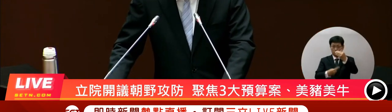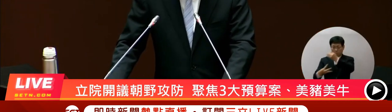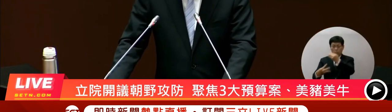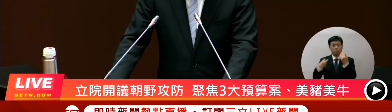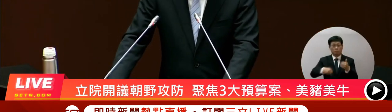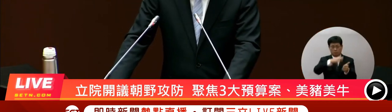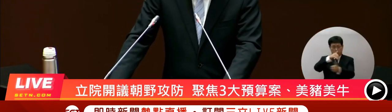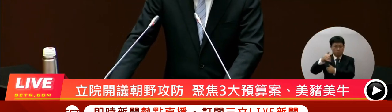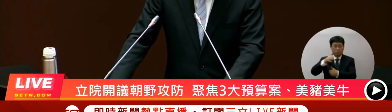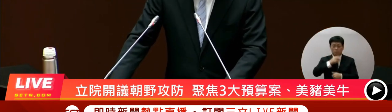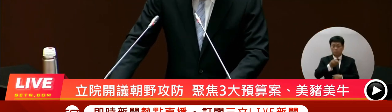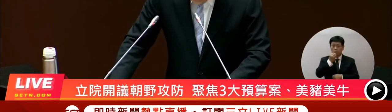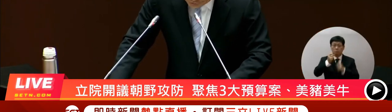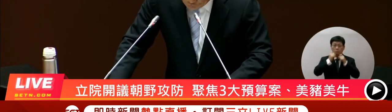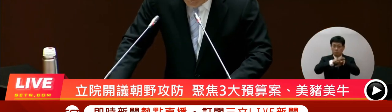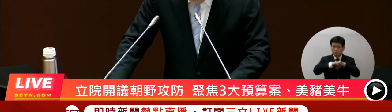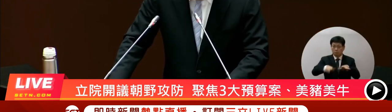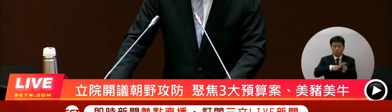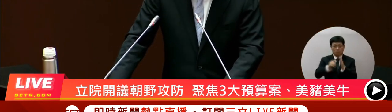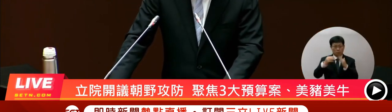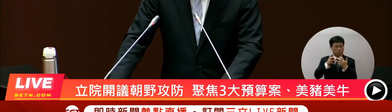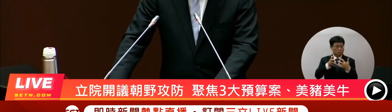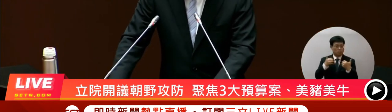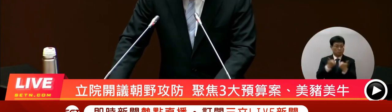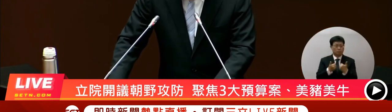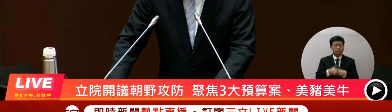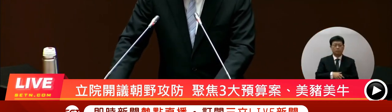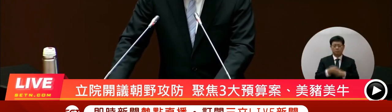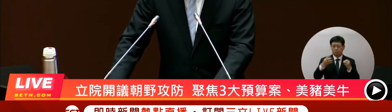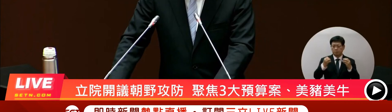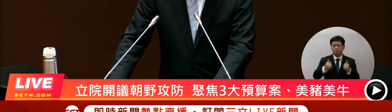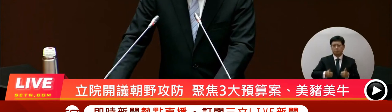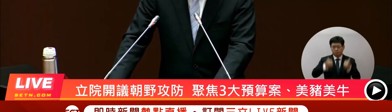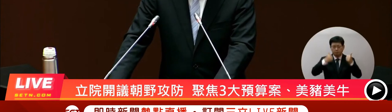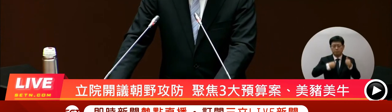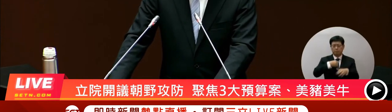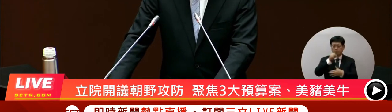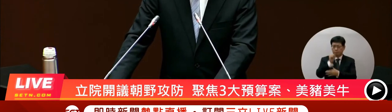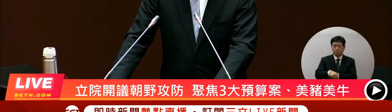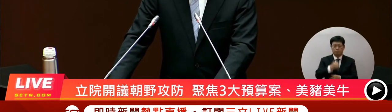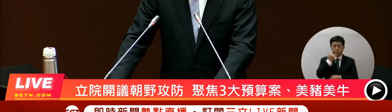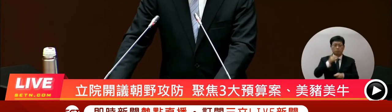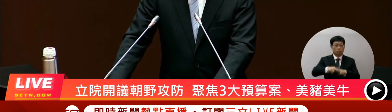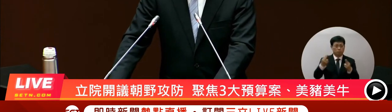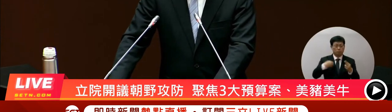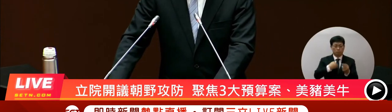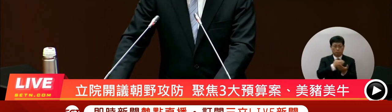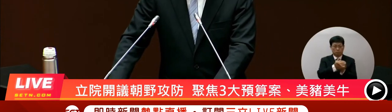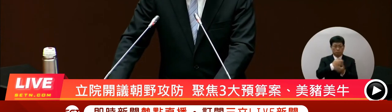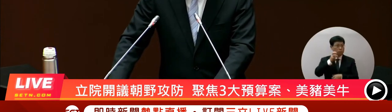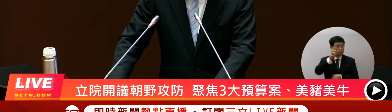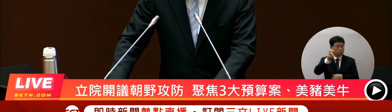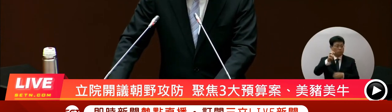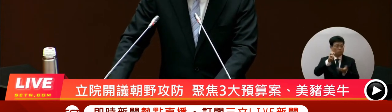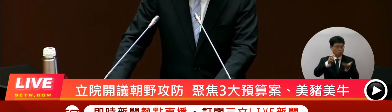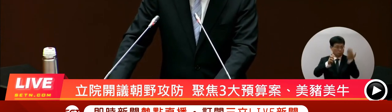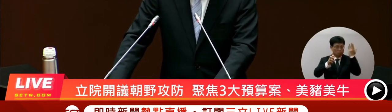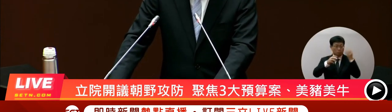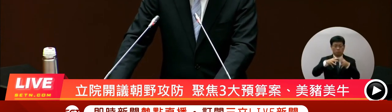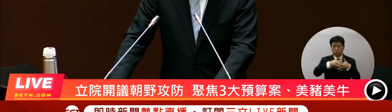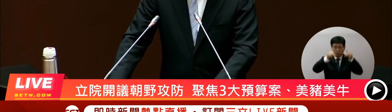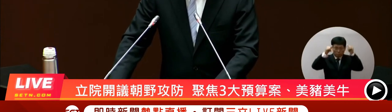开食安专家咨议会议讨论，通过认定开放三十月龄以上的